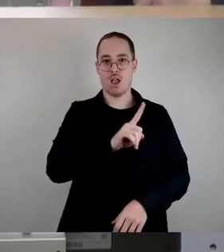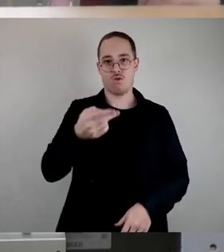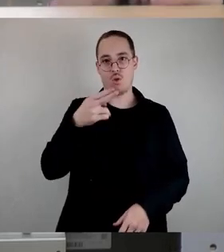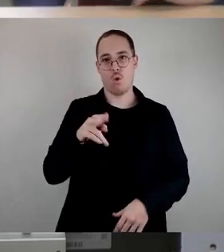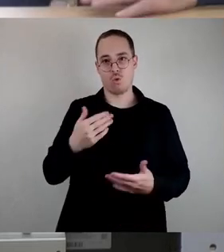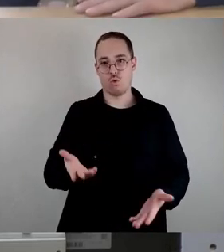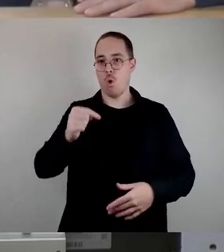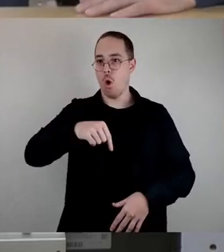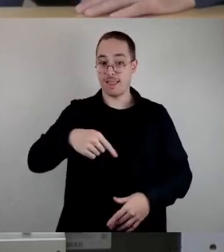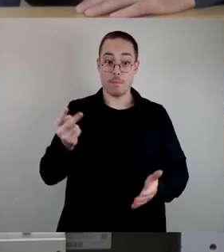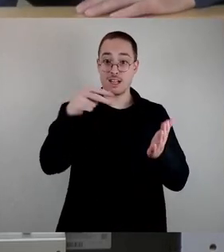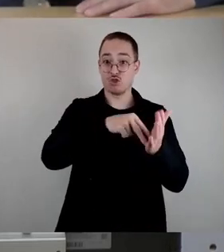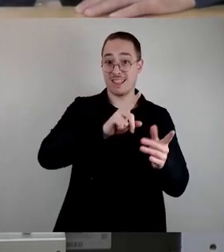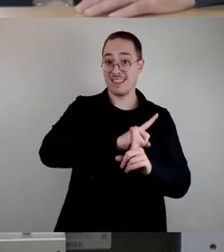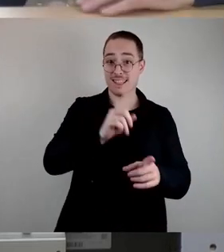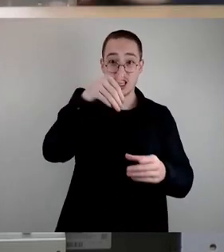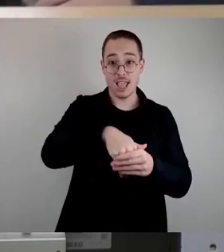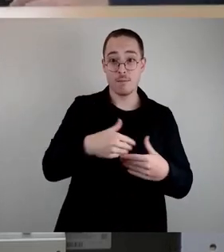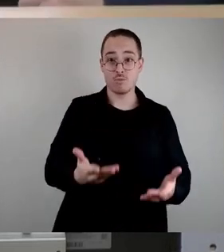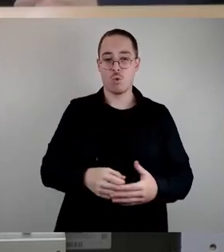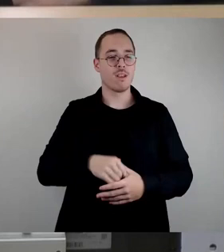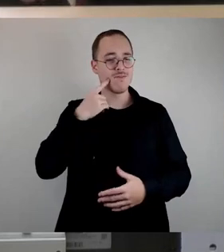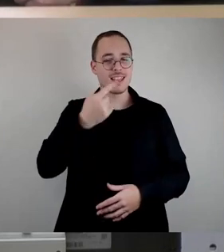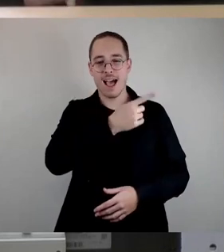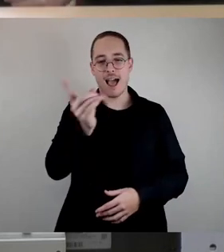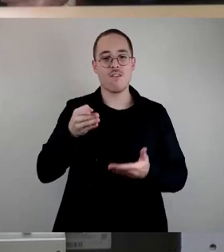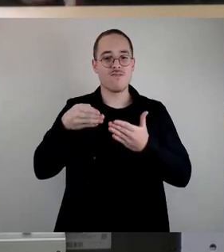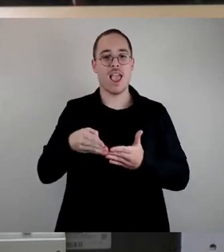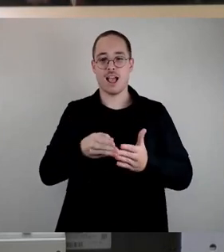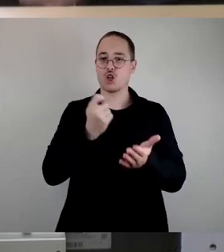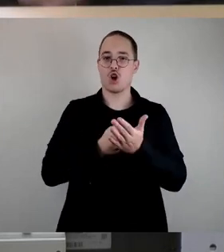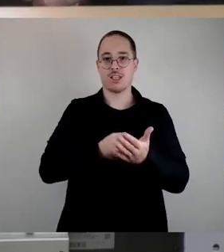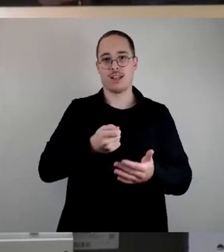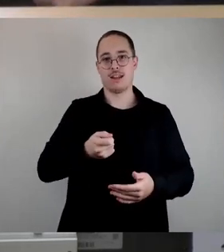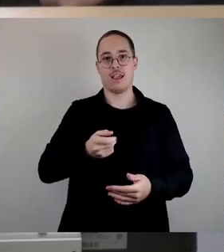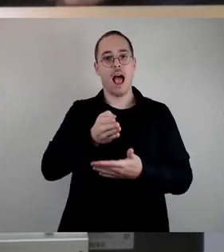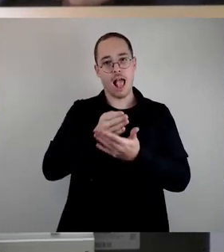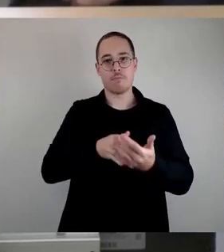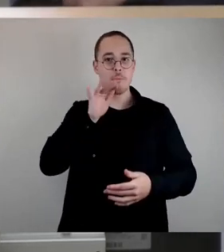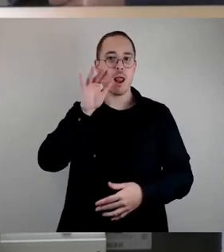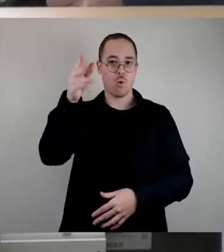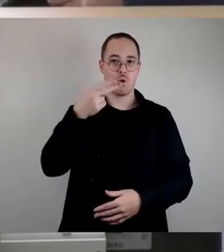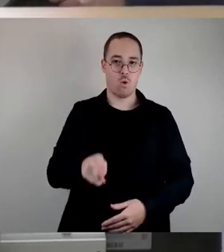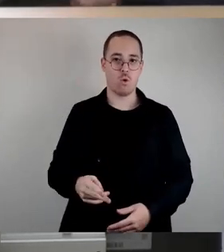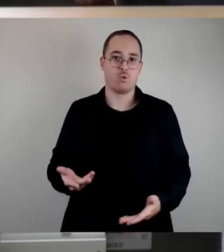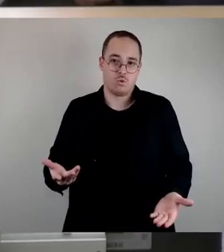kostet. Es ist bekannt, dass die Fähre eine 500.000 kostet. Jetzt gehen wir zu den Investitionskosten. Wir haben ja heute noch eine schöne